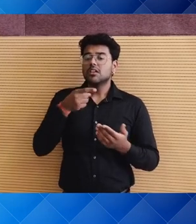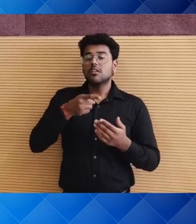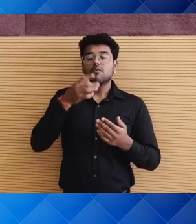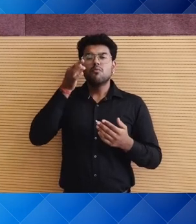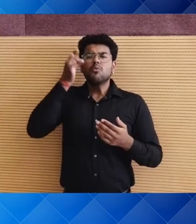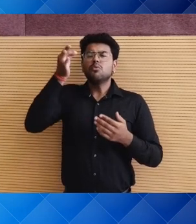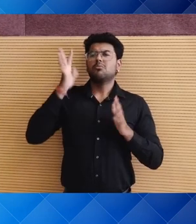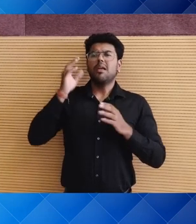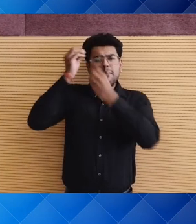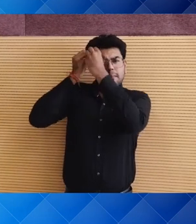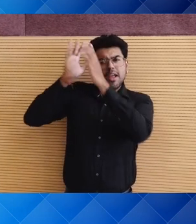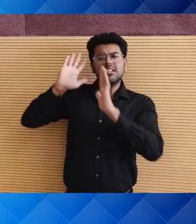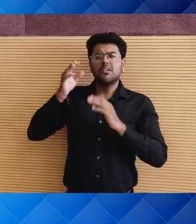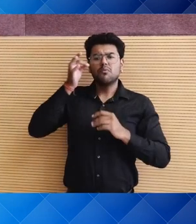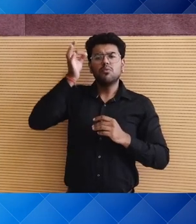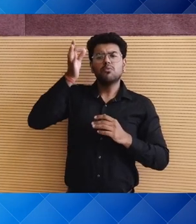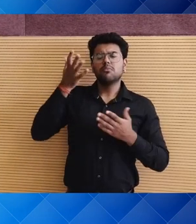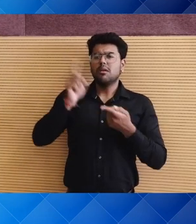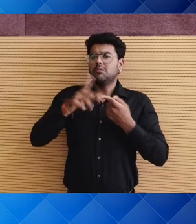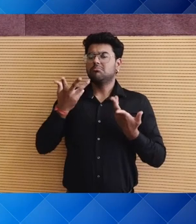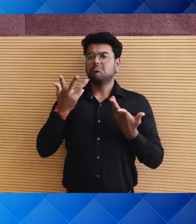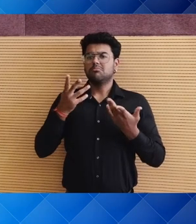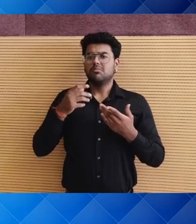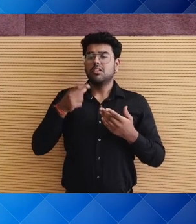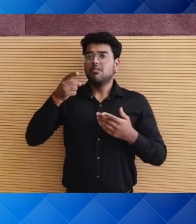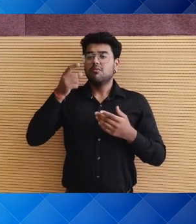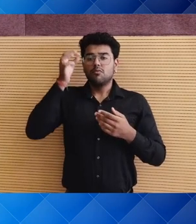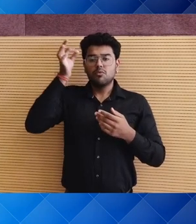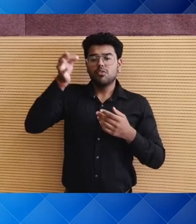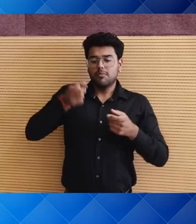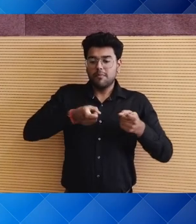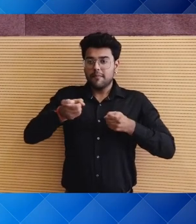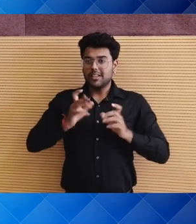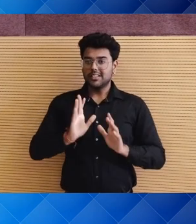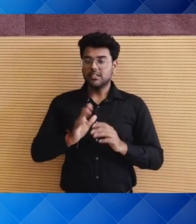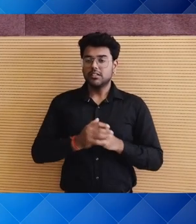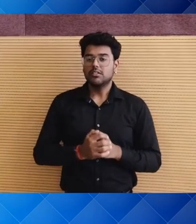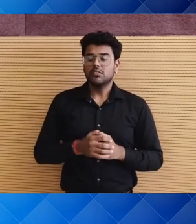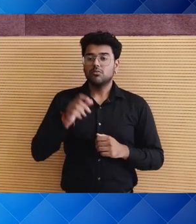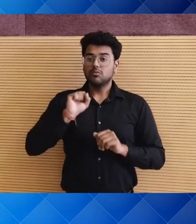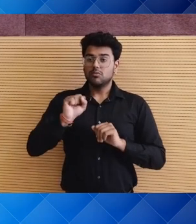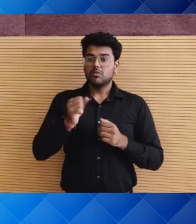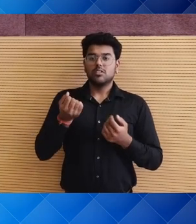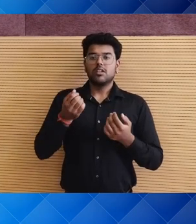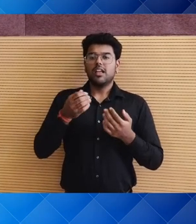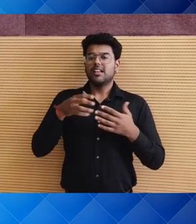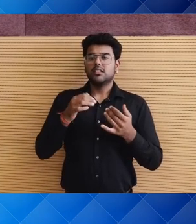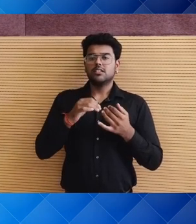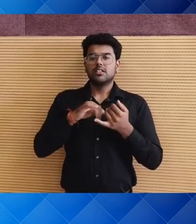था, भविष्य को संभालने की जो सॉफ्टवेयर बनना